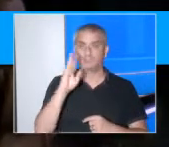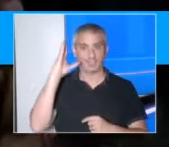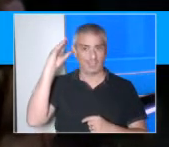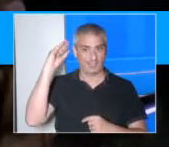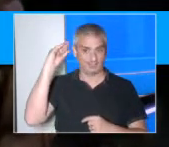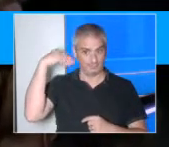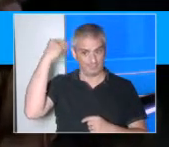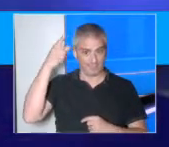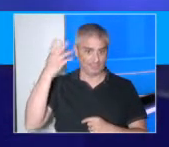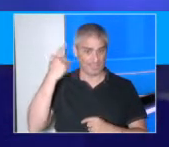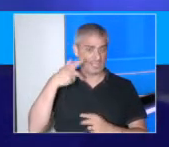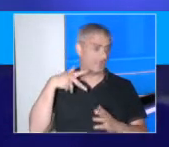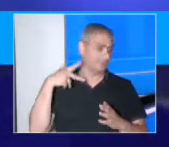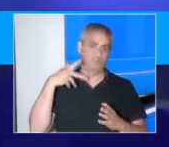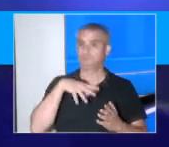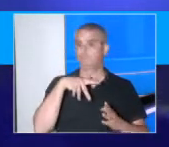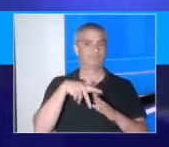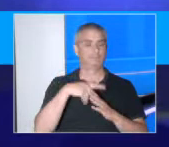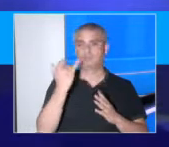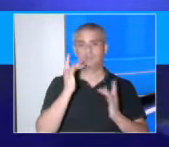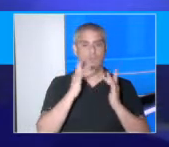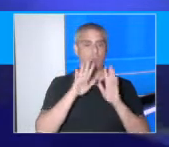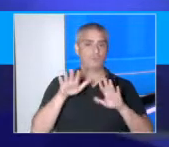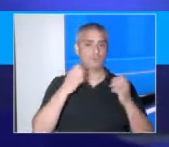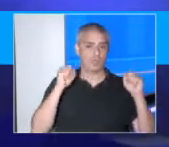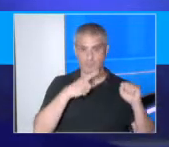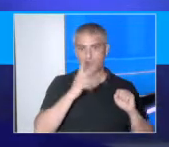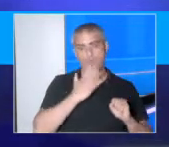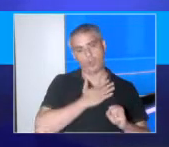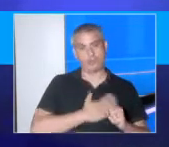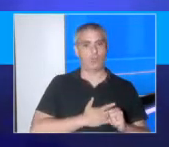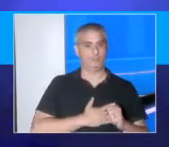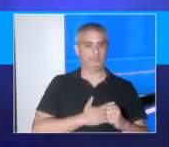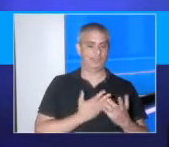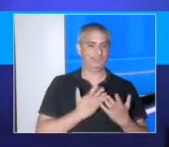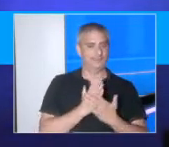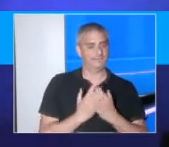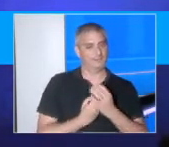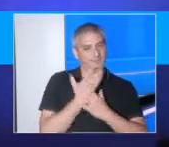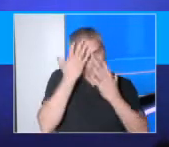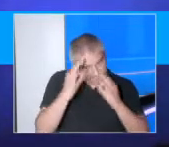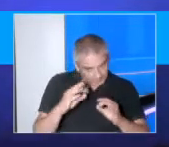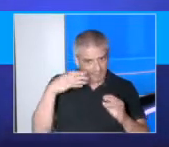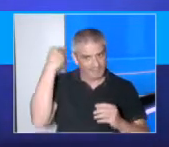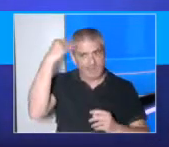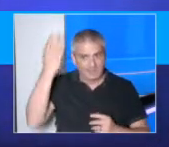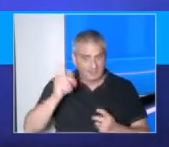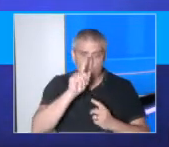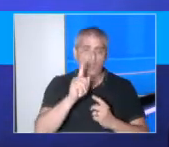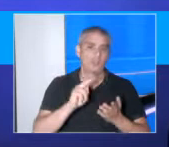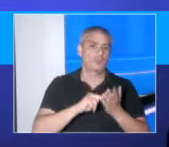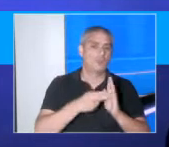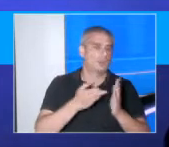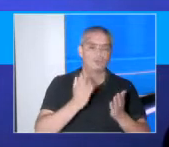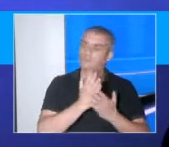הפלסטיני שלכאורה היה אבן נגף מרכזי תמיד מול ממשל דמוקרטי שמאוד רוצה איזה שהם מחוות לפלסטינים, אולי גם את תוכנית,